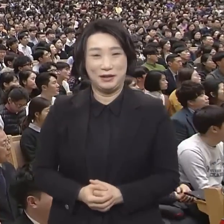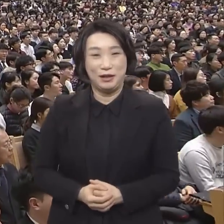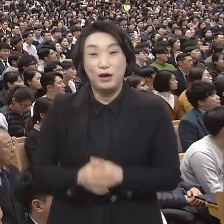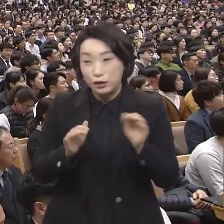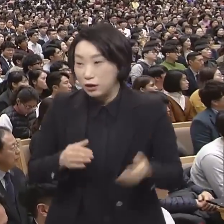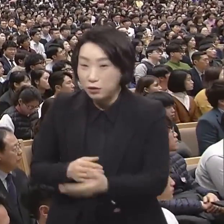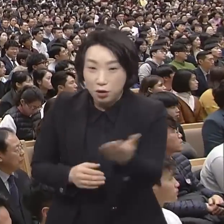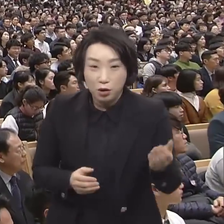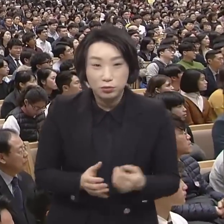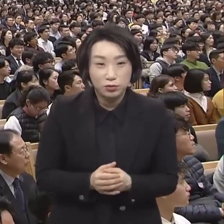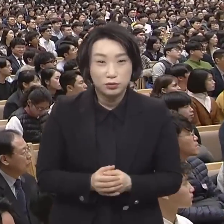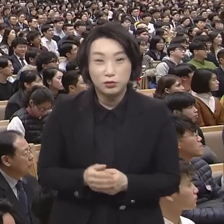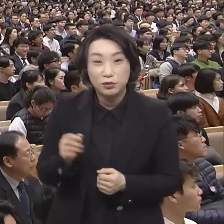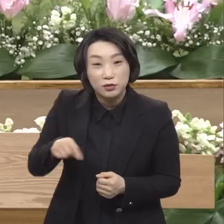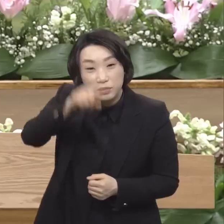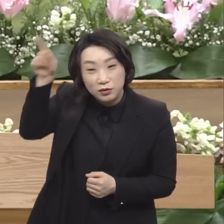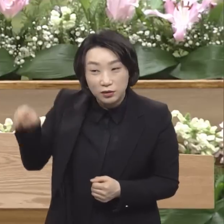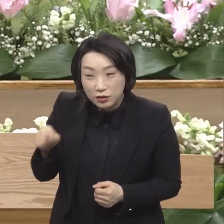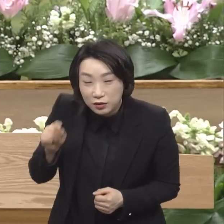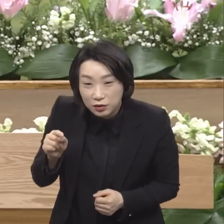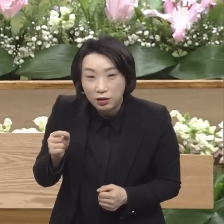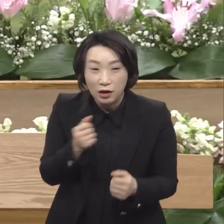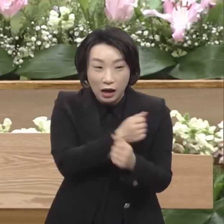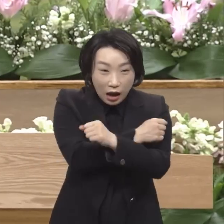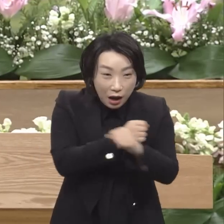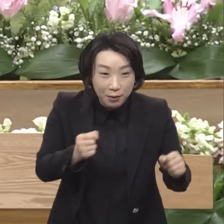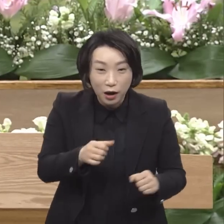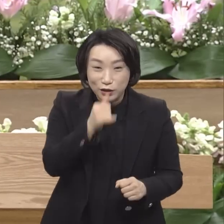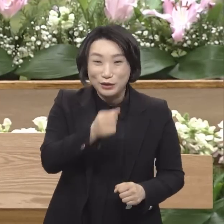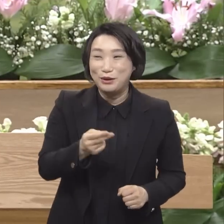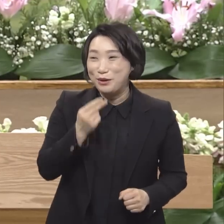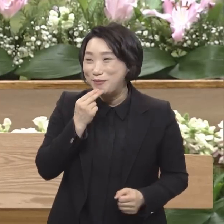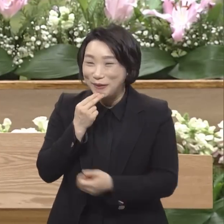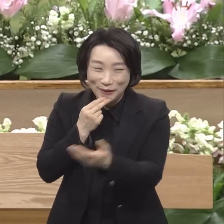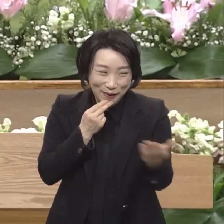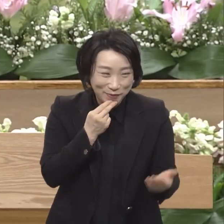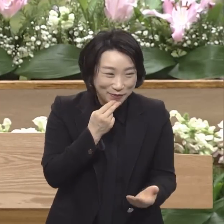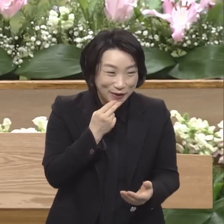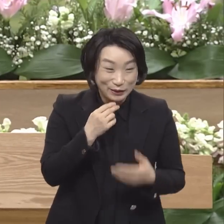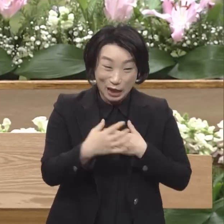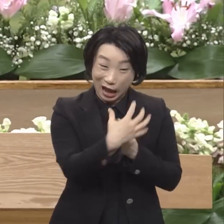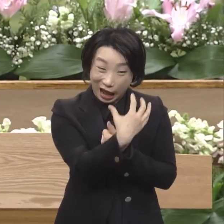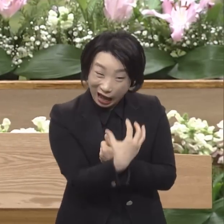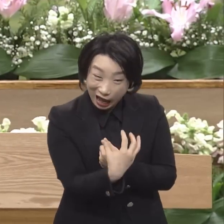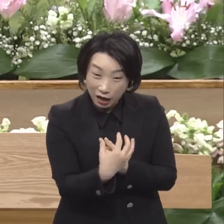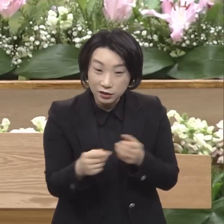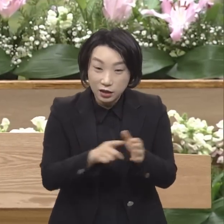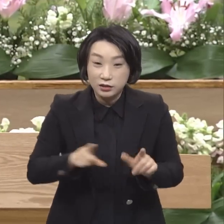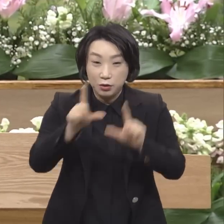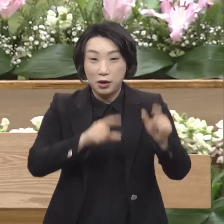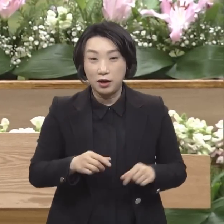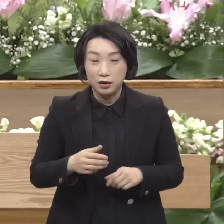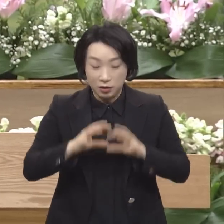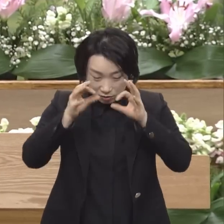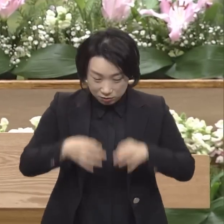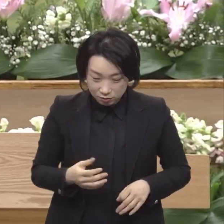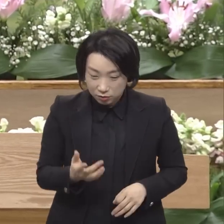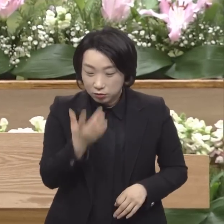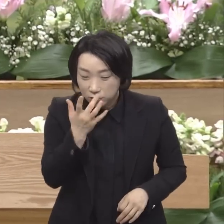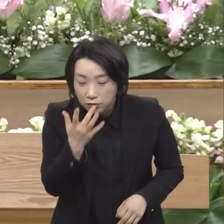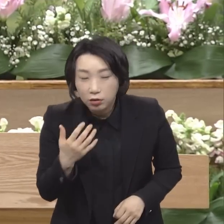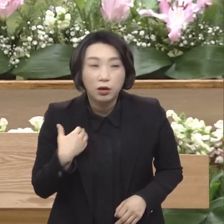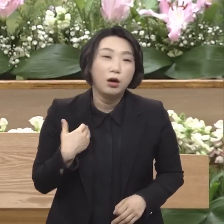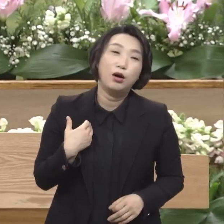근데 여러분들은 이런 것에서 해방이 돼 있는지 결박당한 채 신앙생활하는지 그